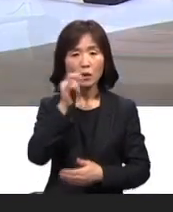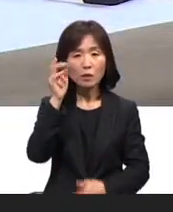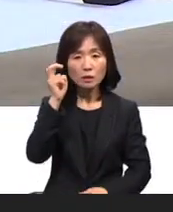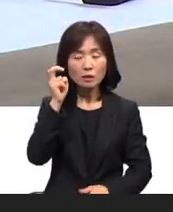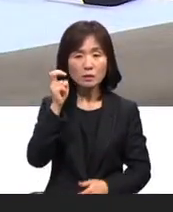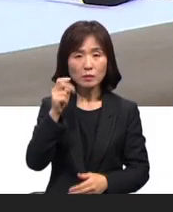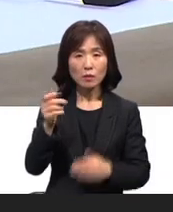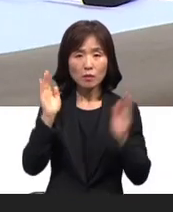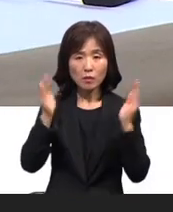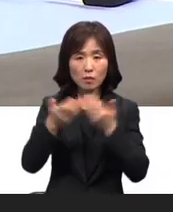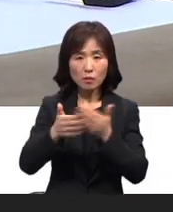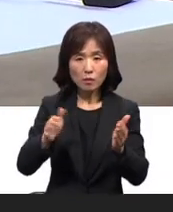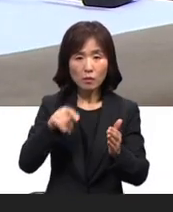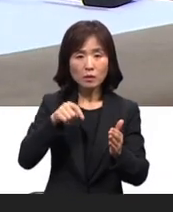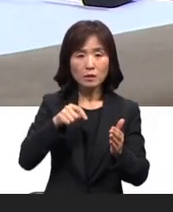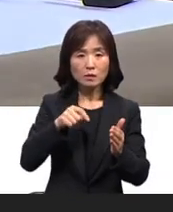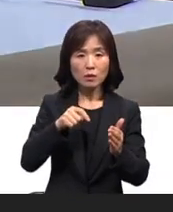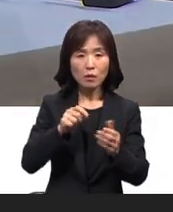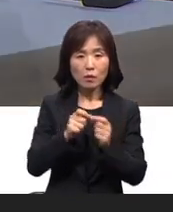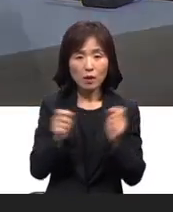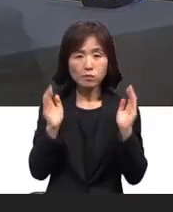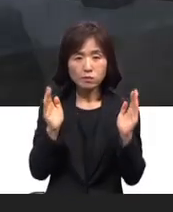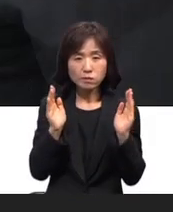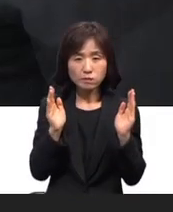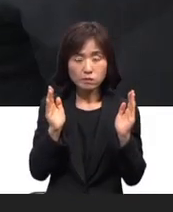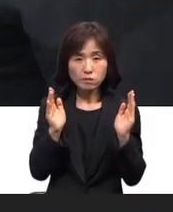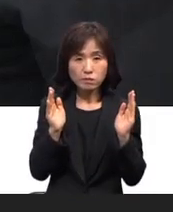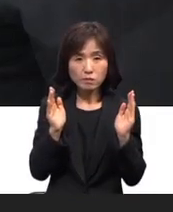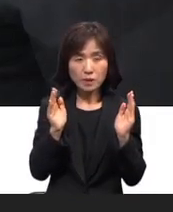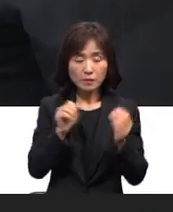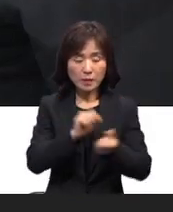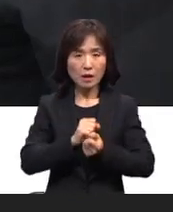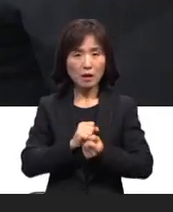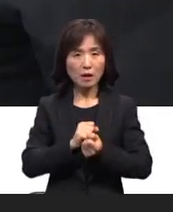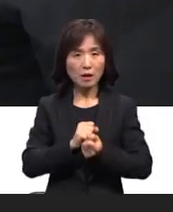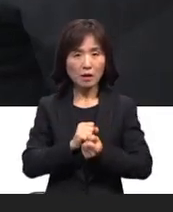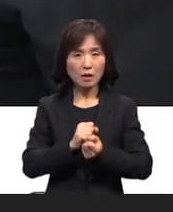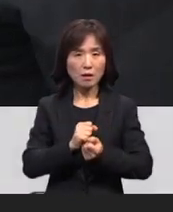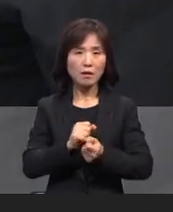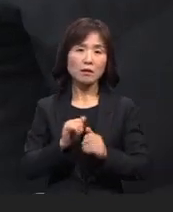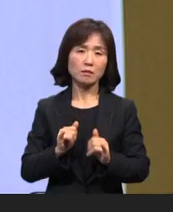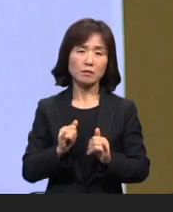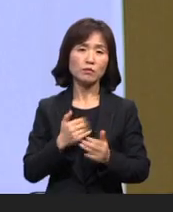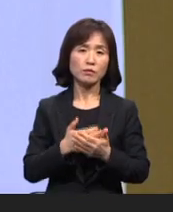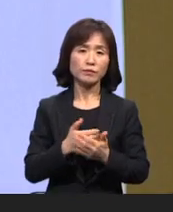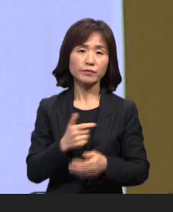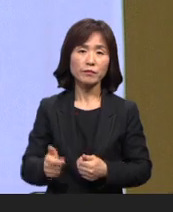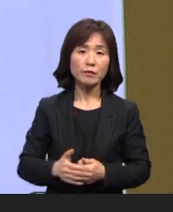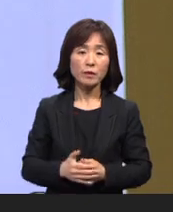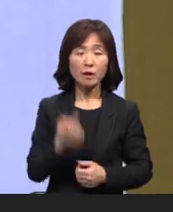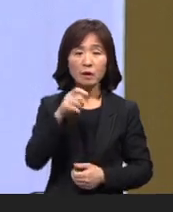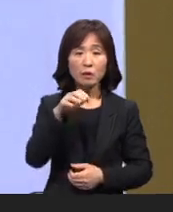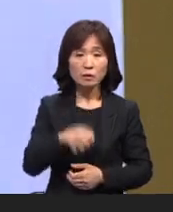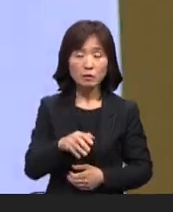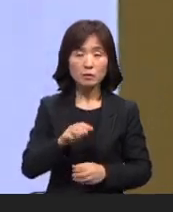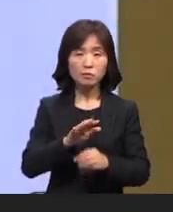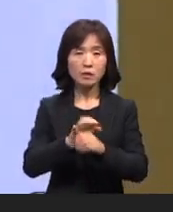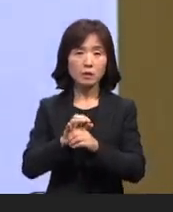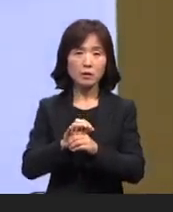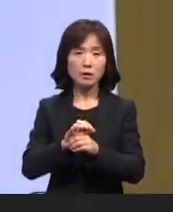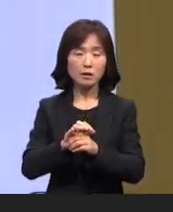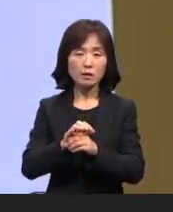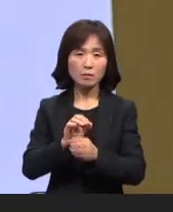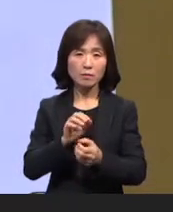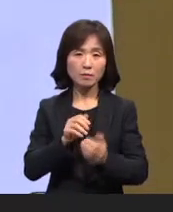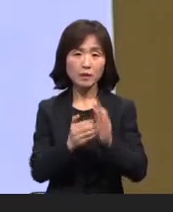뭐 밀폐된 공간에서 오래 공부하다 보니까 더 옮기도 쉬울 것 같고. 학원들도 코로나 바이러스를